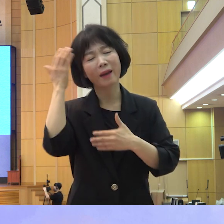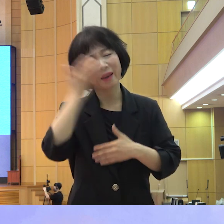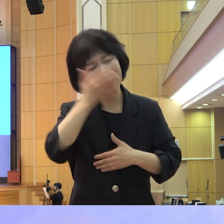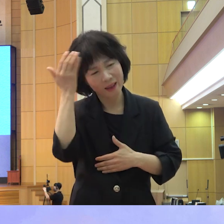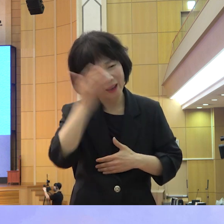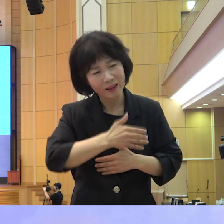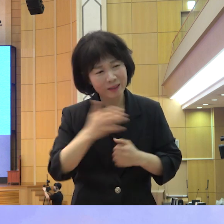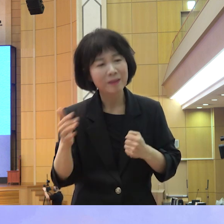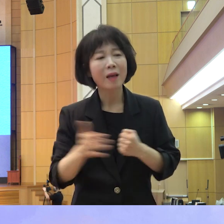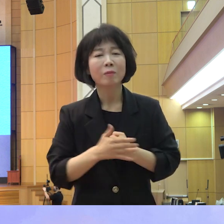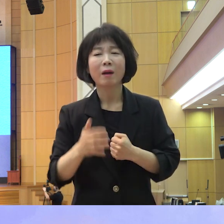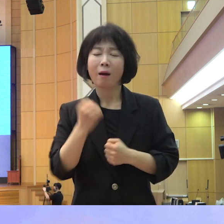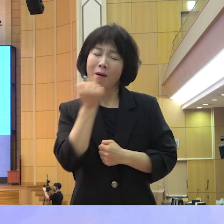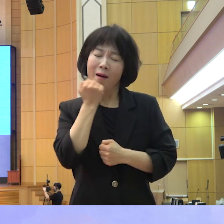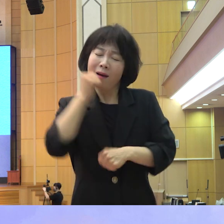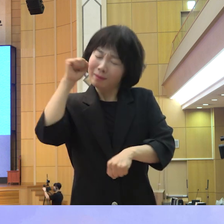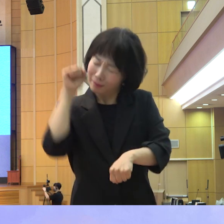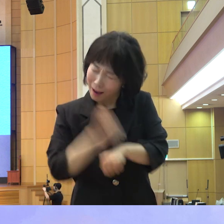방구 뽕!